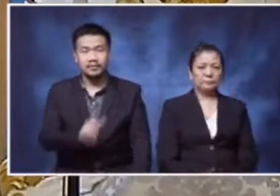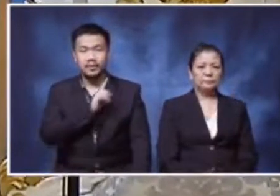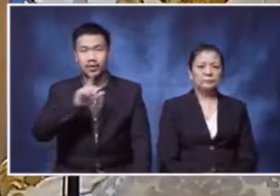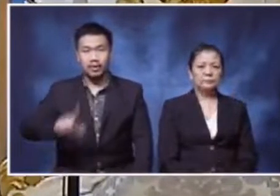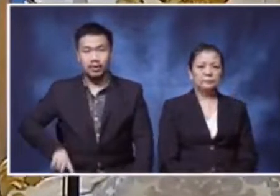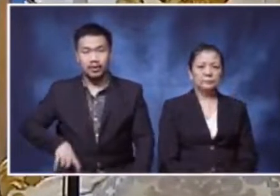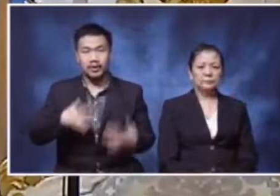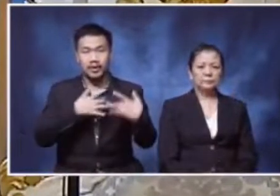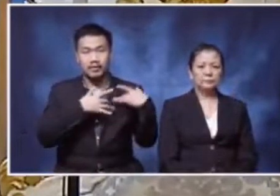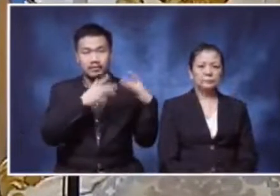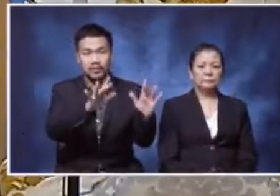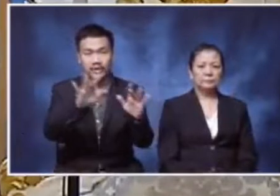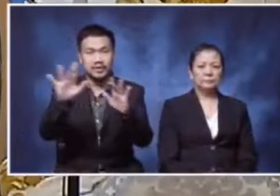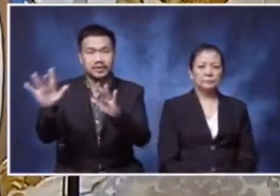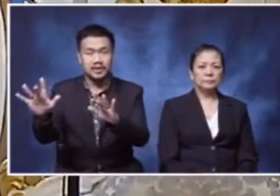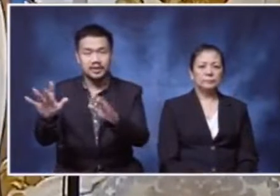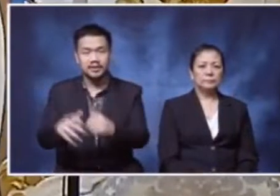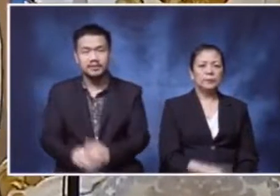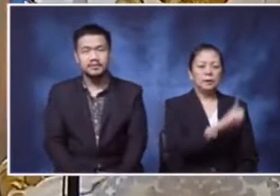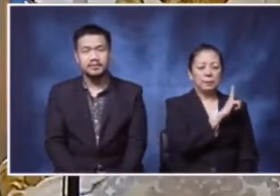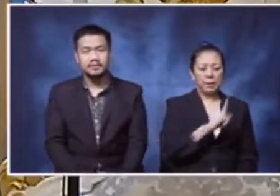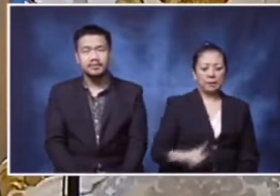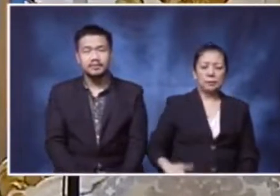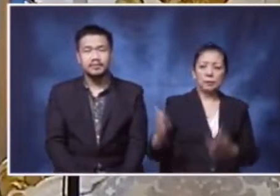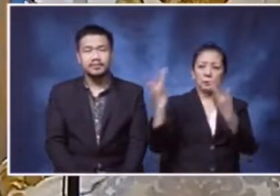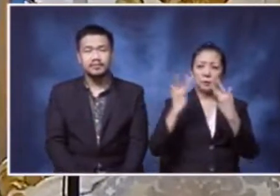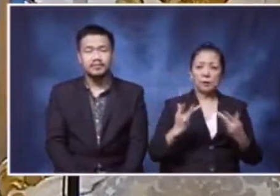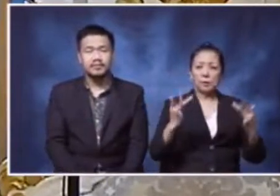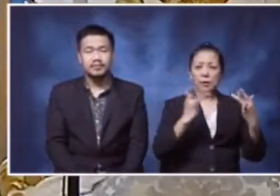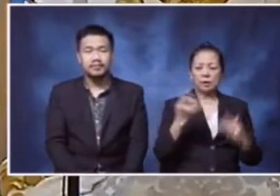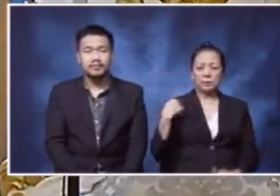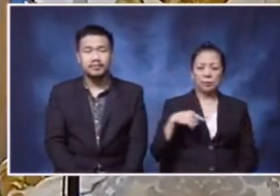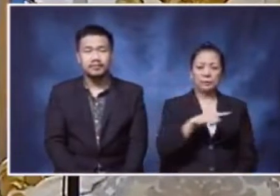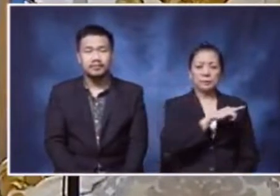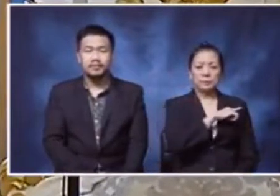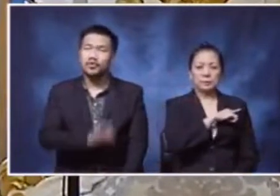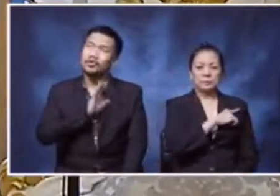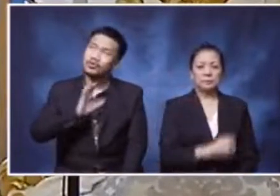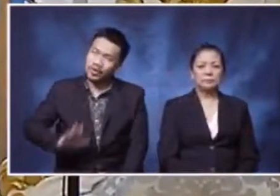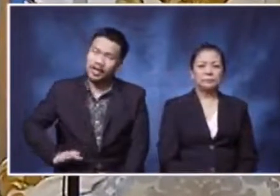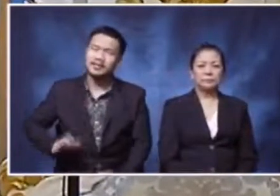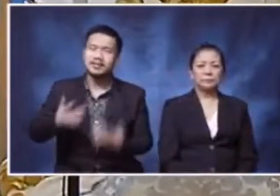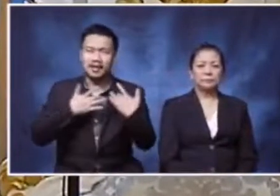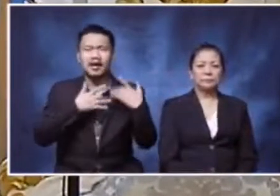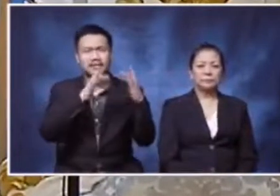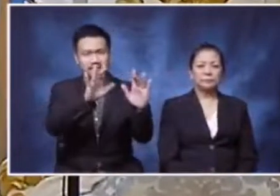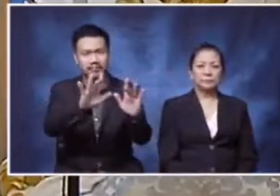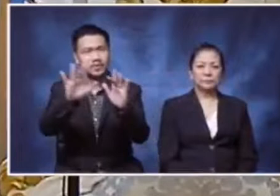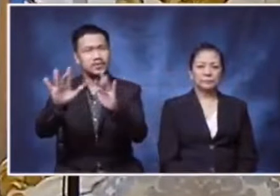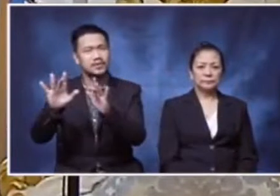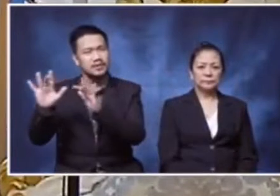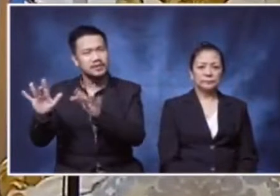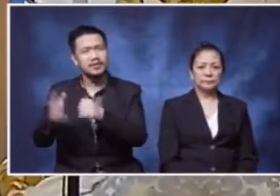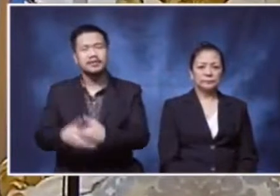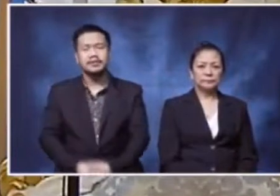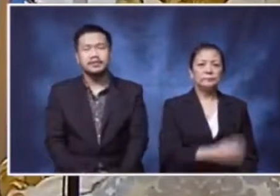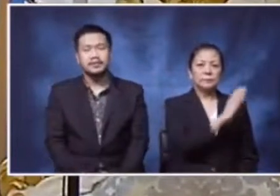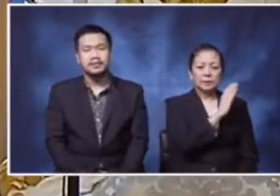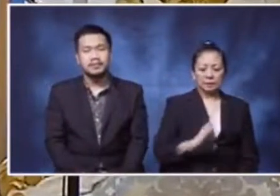Panginoon, kaawaan mo kami. Panginoon, kaawaan mo kami. Kristo, kaawaan mo kami.